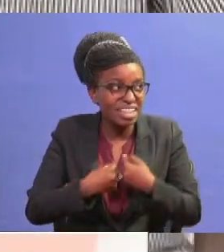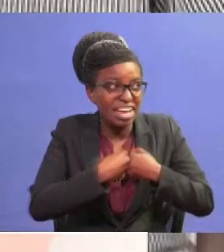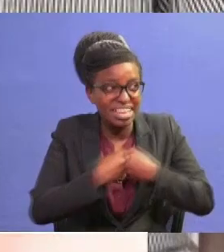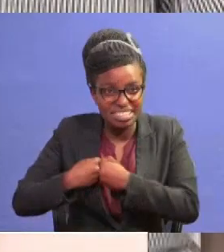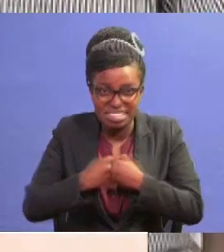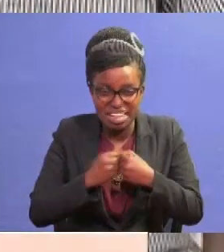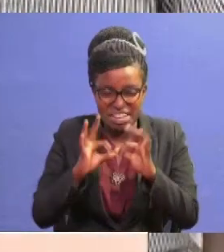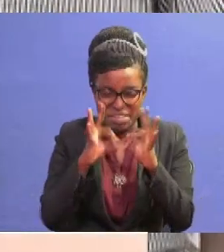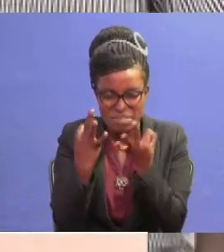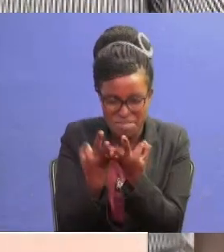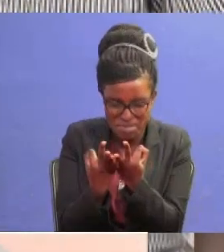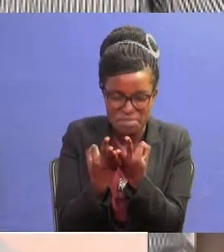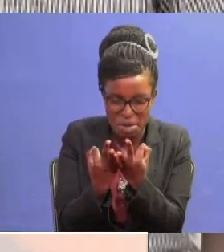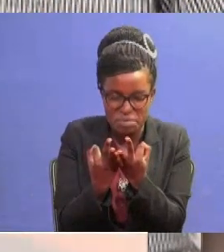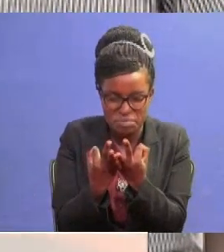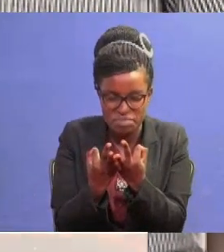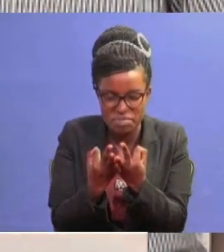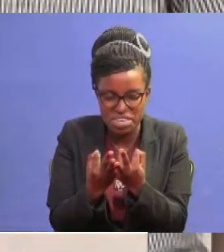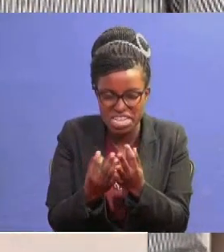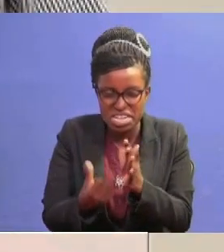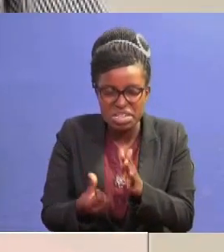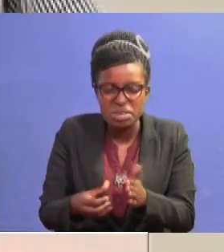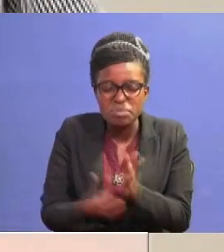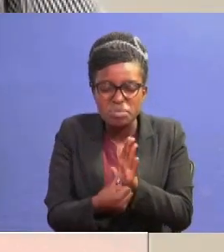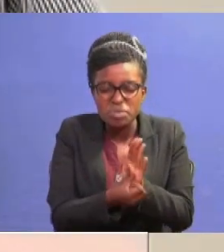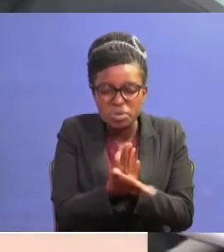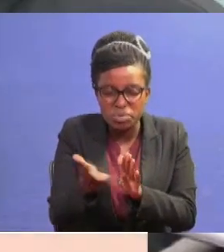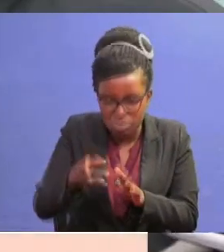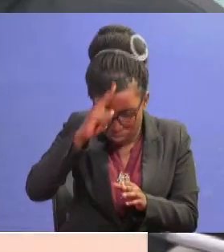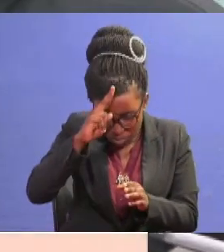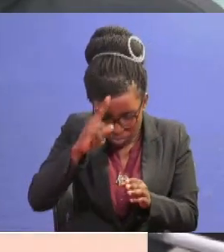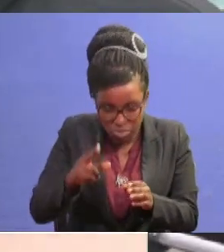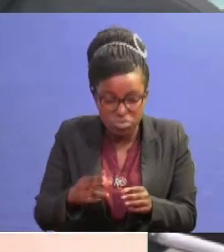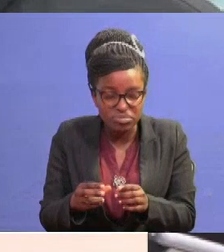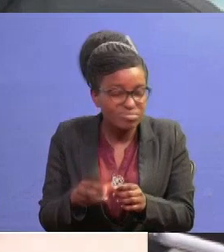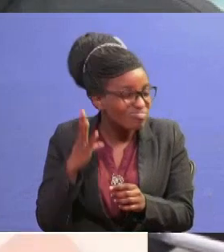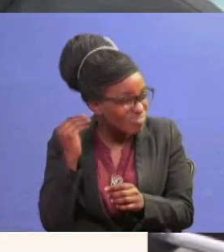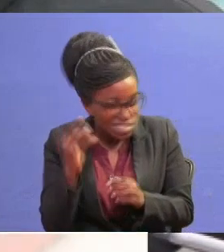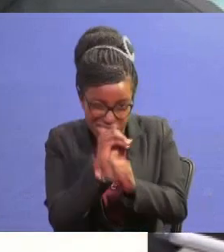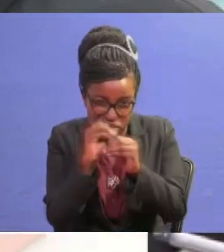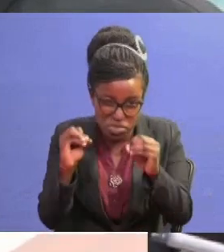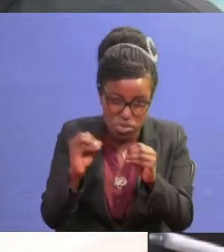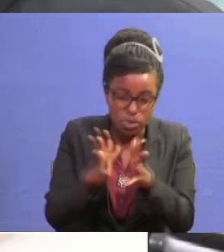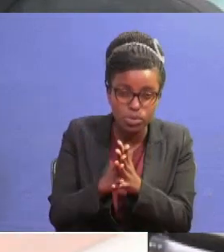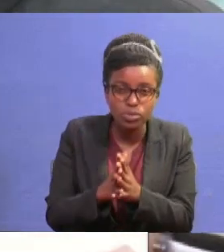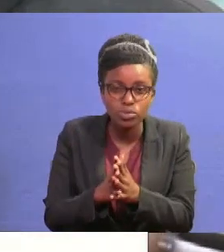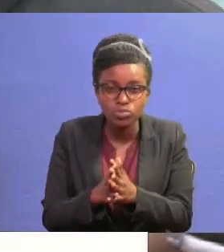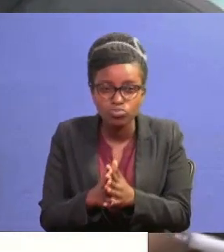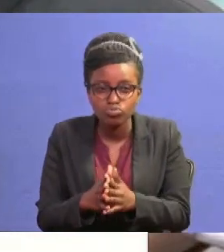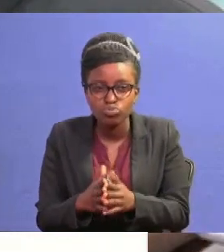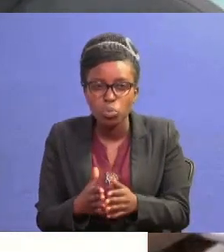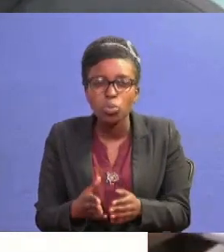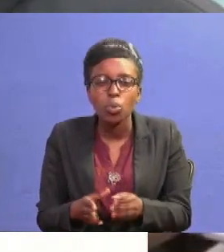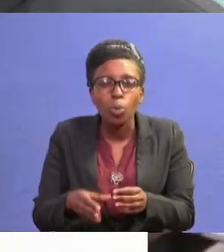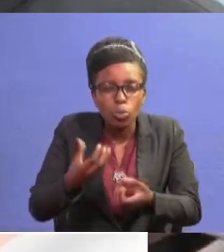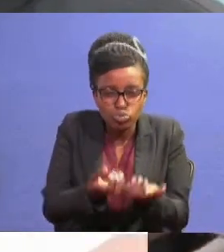kupata haki zimeambulia patupu, kwani hakuna afisa aliye tayari kuwasikiliza. Ameacha watoto wanne. Sijui nitaanzia wapi.